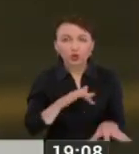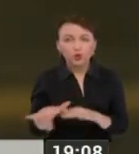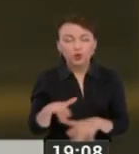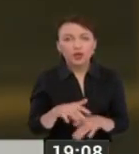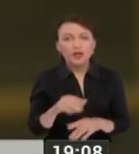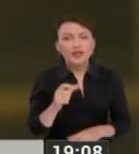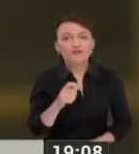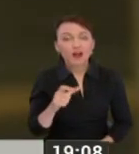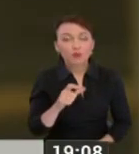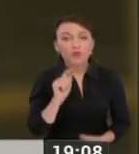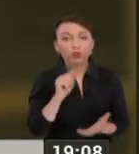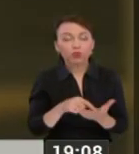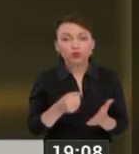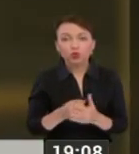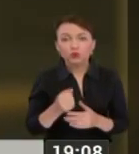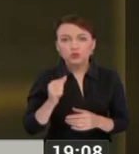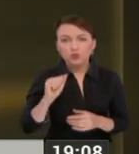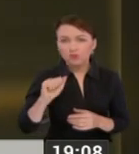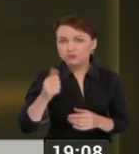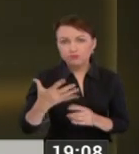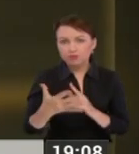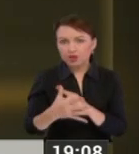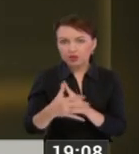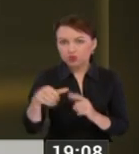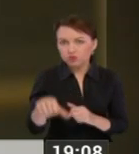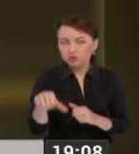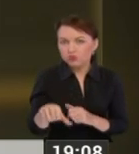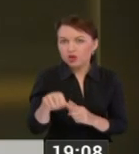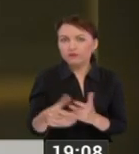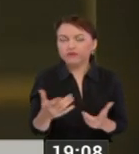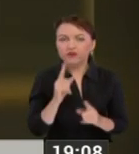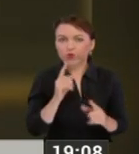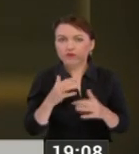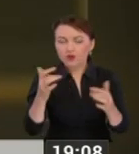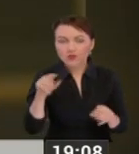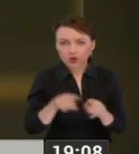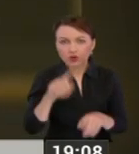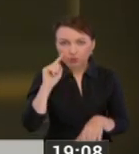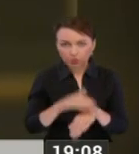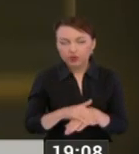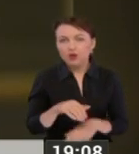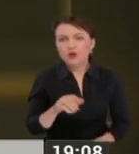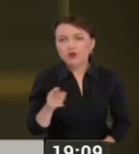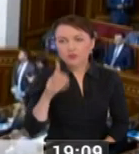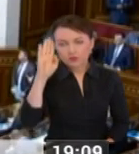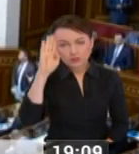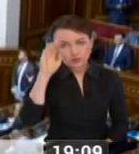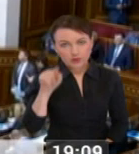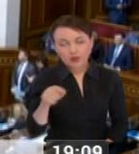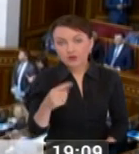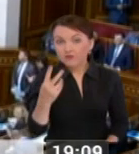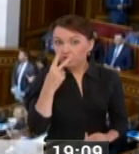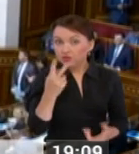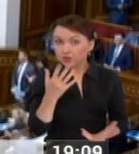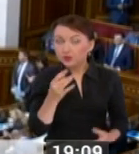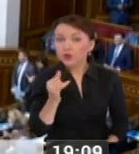Єфремова потрапила до топ-5 кнопкодавів Верховної Ради. На таких же діях помічала неодноразово Юрія Буглака. Зараз на ваших